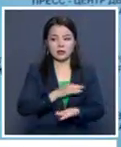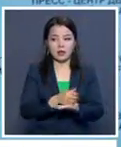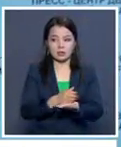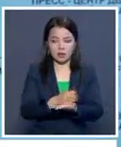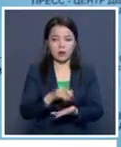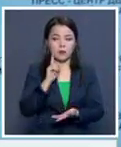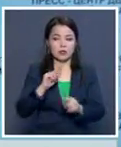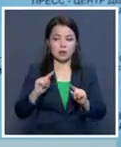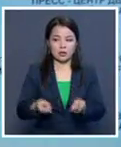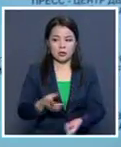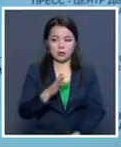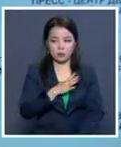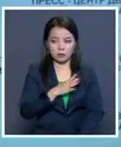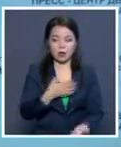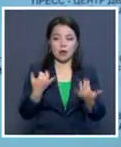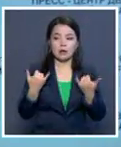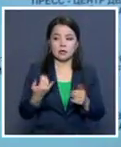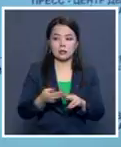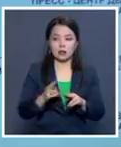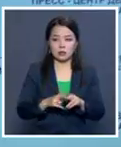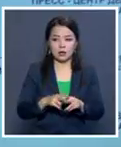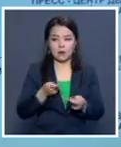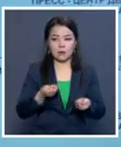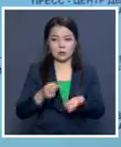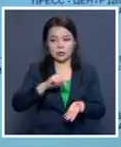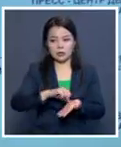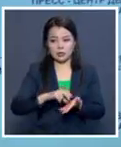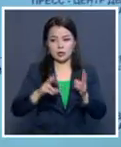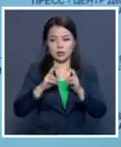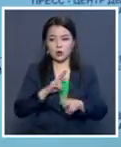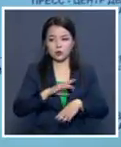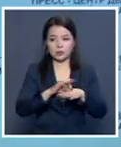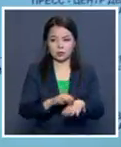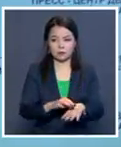ұстау изоляторында қамауда отыр. Өзінің қауіпсіздік басқармасымен тергеу әрекеті жүргізілуде.